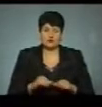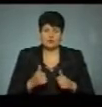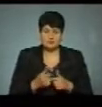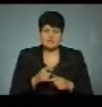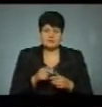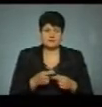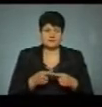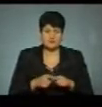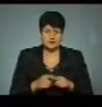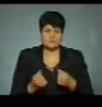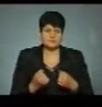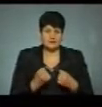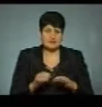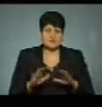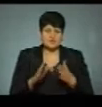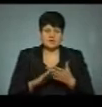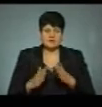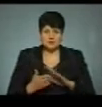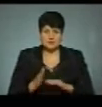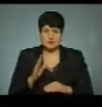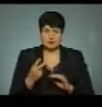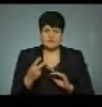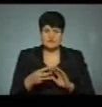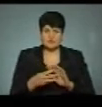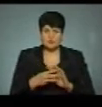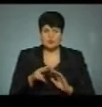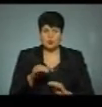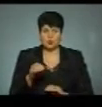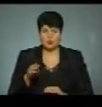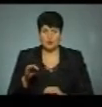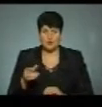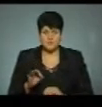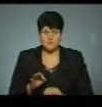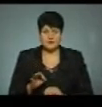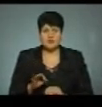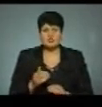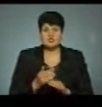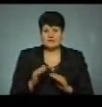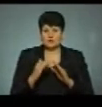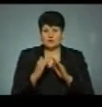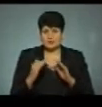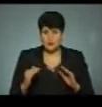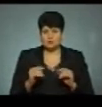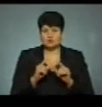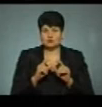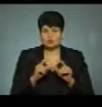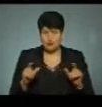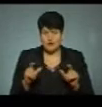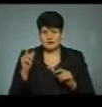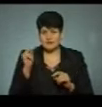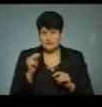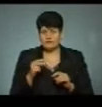техногенної безпеки та надзвичайних ситуацій, яке відбудеться 28 лютого. Нагадаю, частину даху школи в селі Литвині